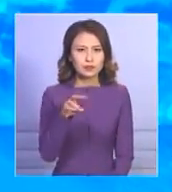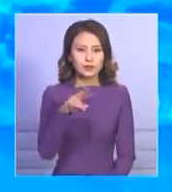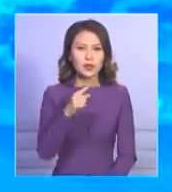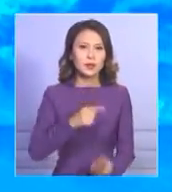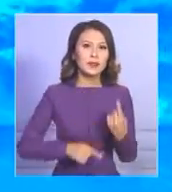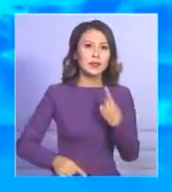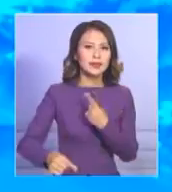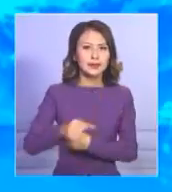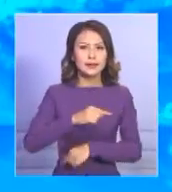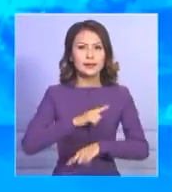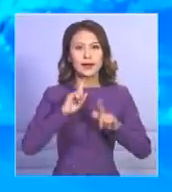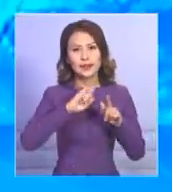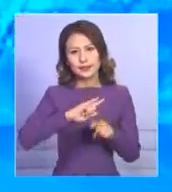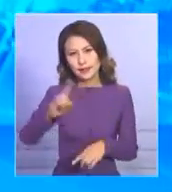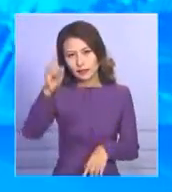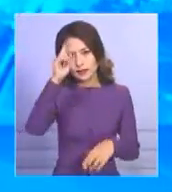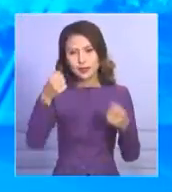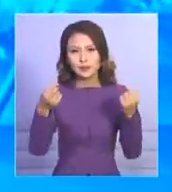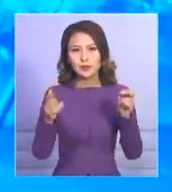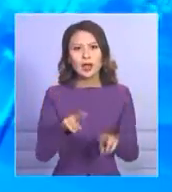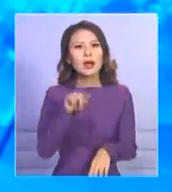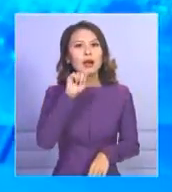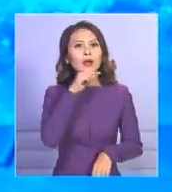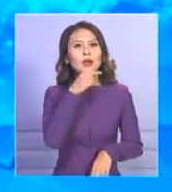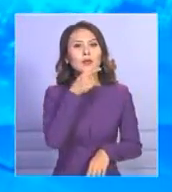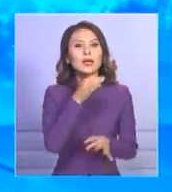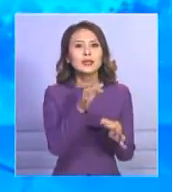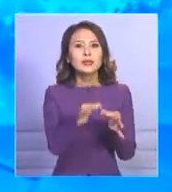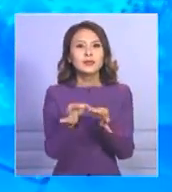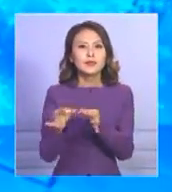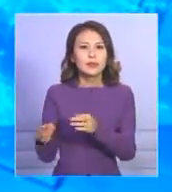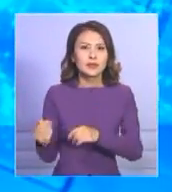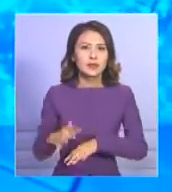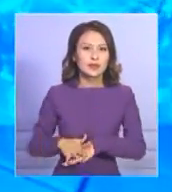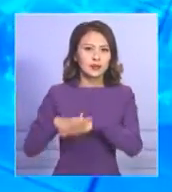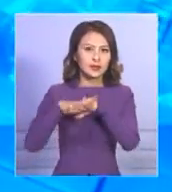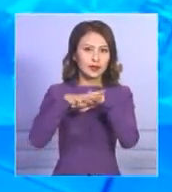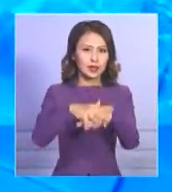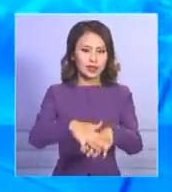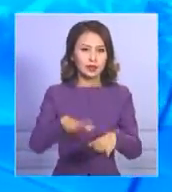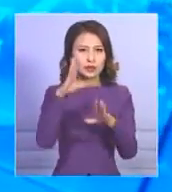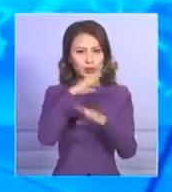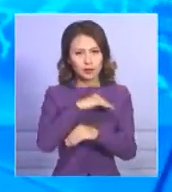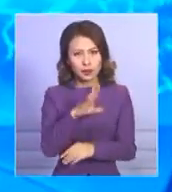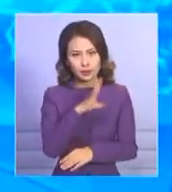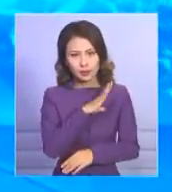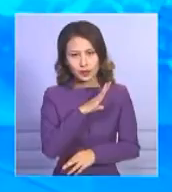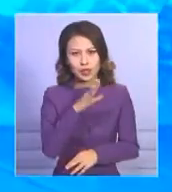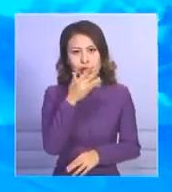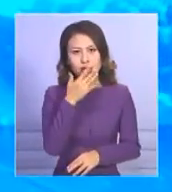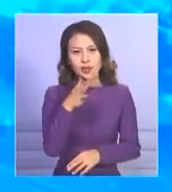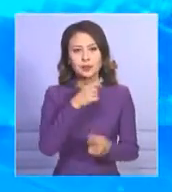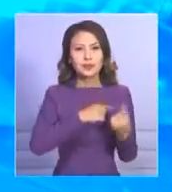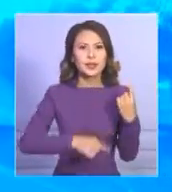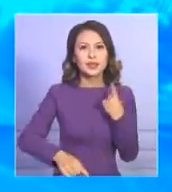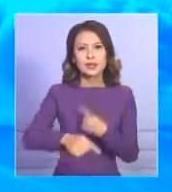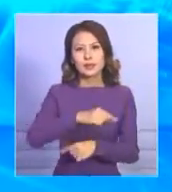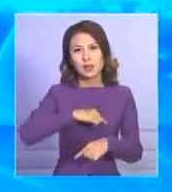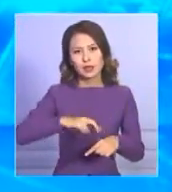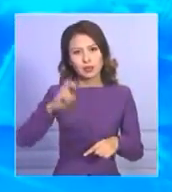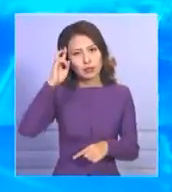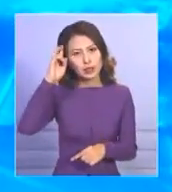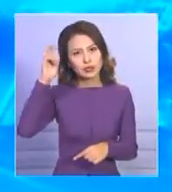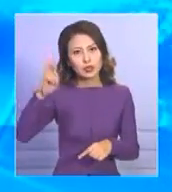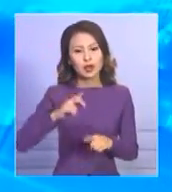Лондонның бизнес қауымдастығына Қазақстанның арнайы экономикалық аймақтарының инвестициялық мүмкіндіктері таныстырылды. Шетелдік бизнесмендер әсіресе